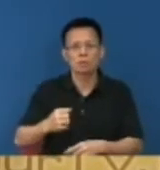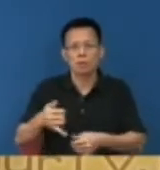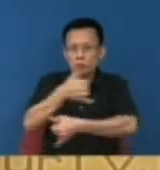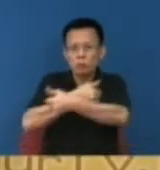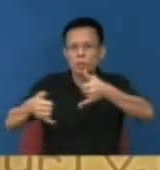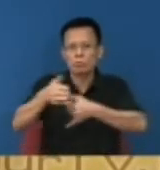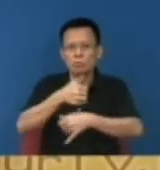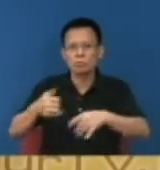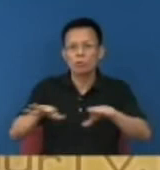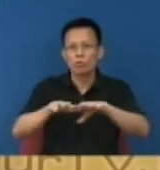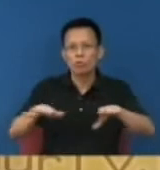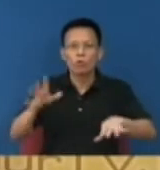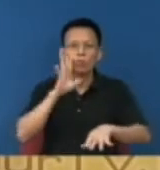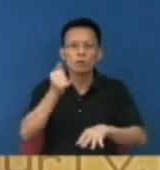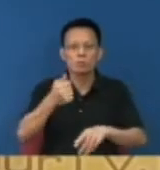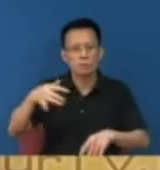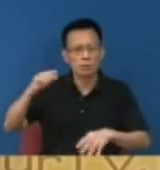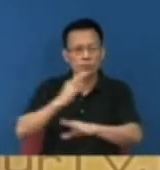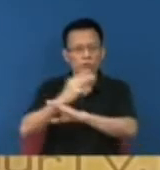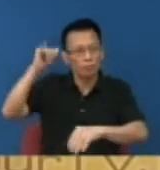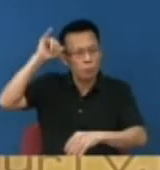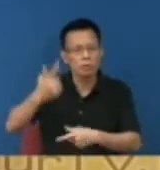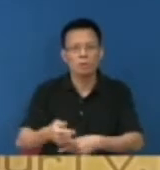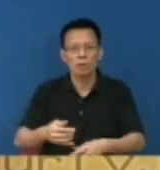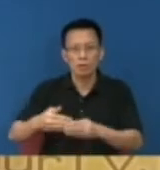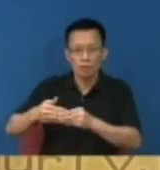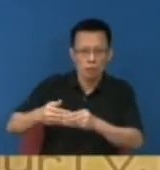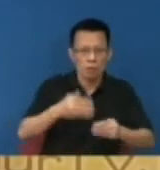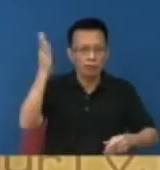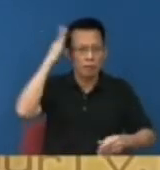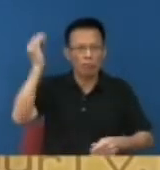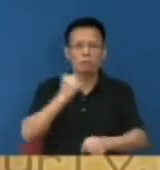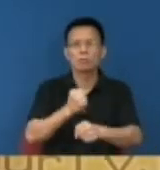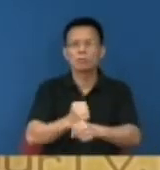嘅和平、理性、非暴力嘅方法，帶頭去做呢樣嘢。